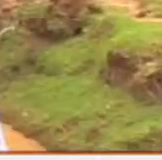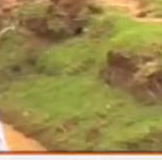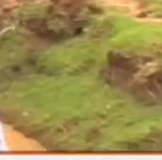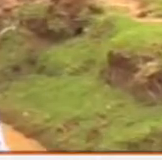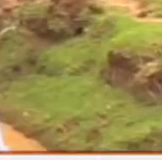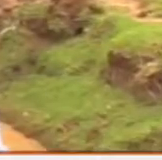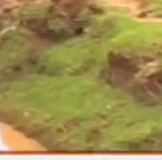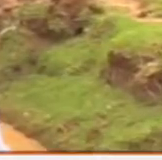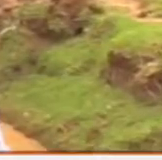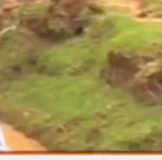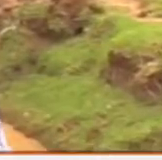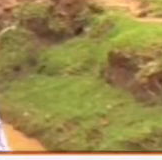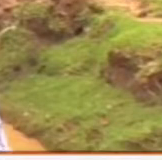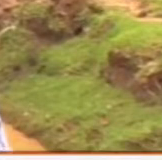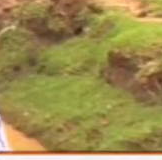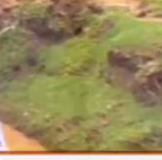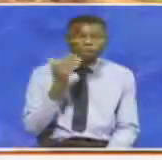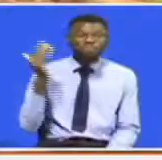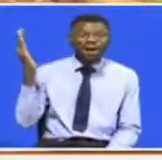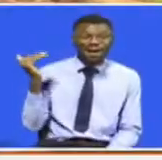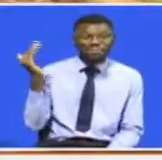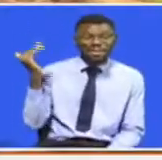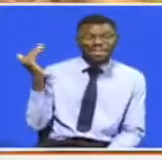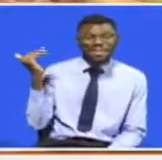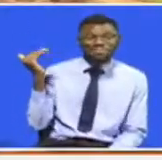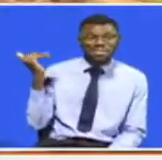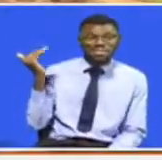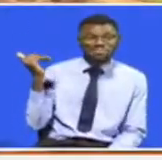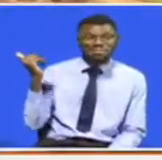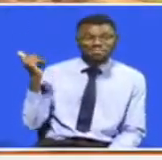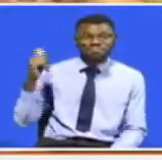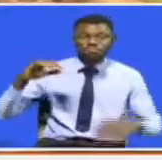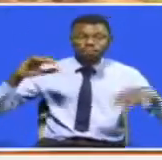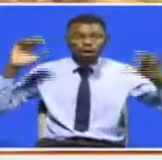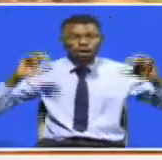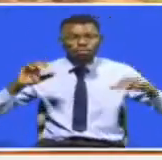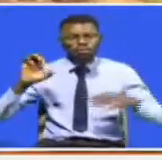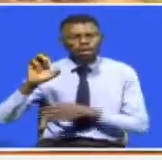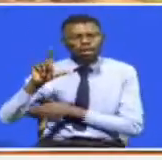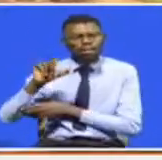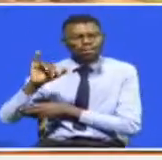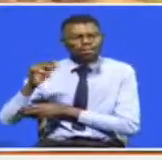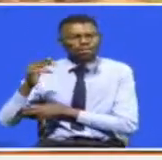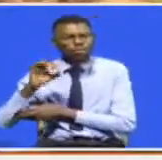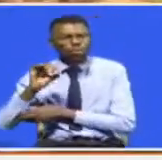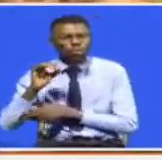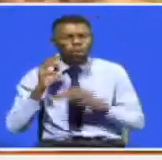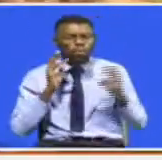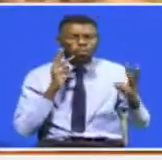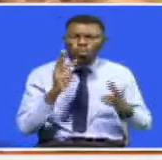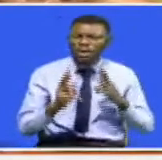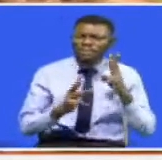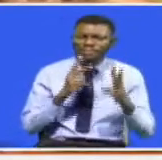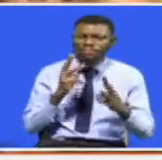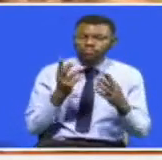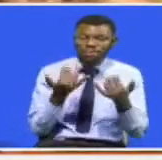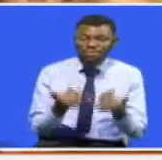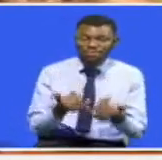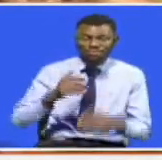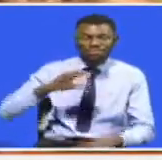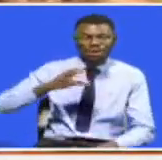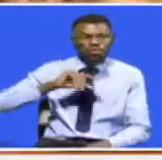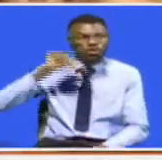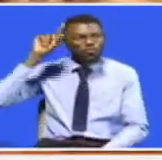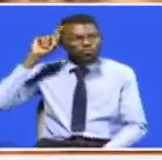Tumesikia El Nino inakuja na baada ya kusikia hiyo basi tukawa na wasiwasi. Na kwa hivyo baada ya kuongea haya serikali ya